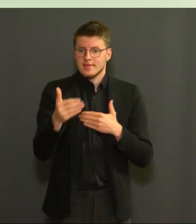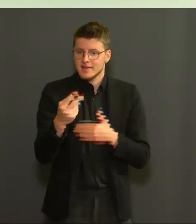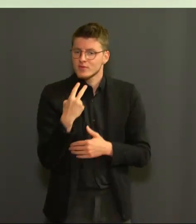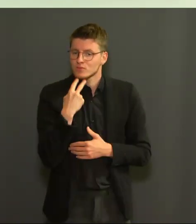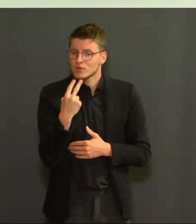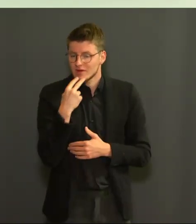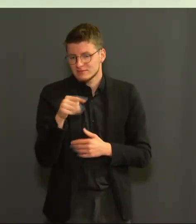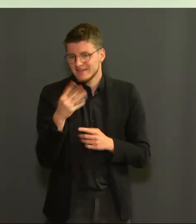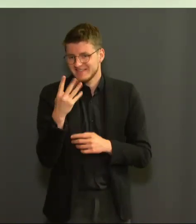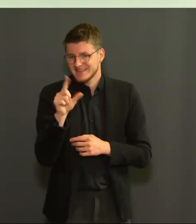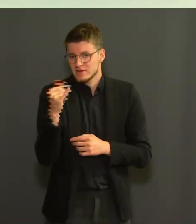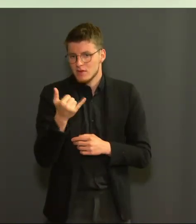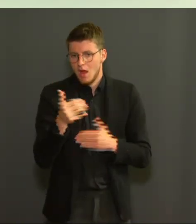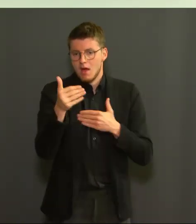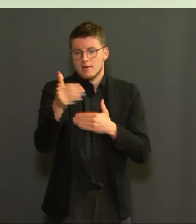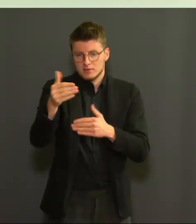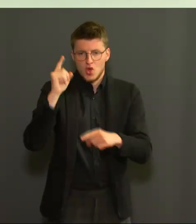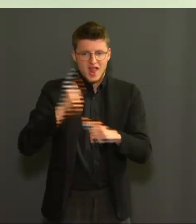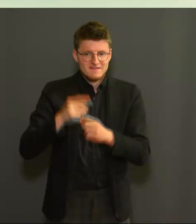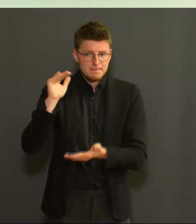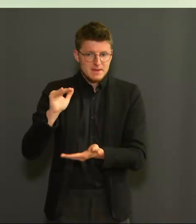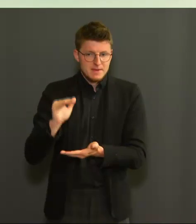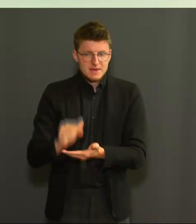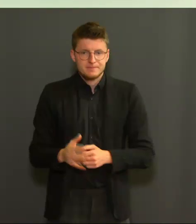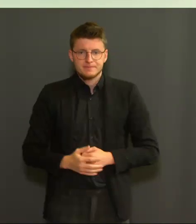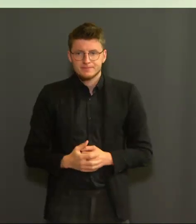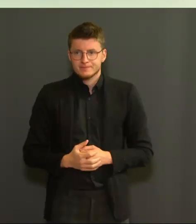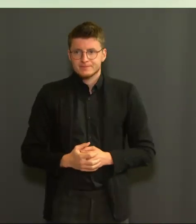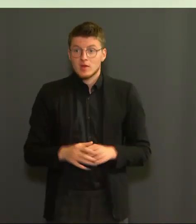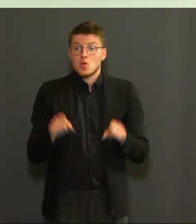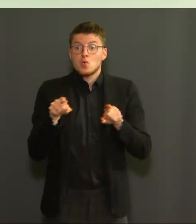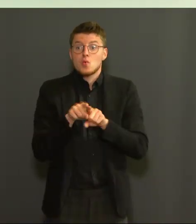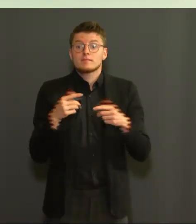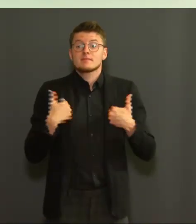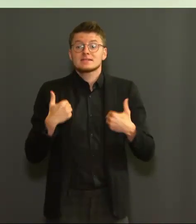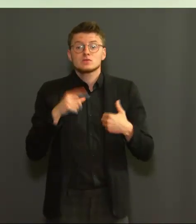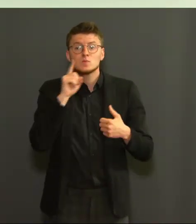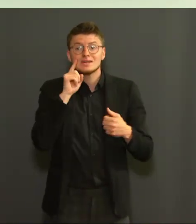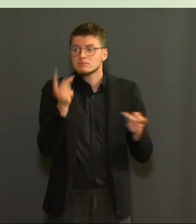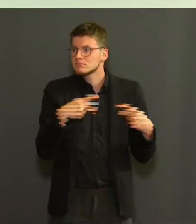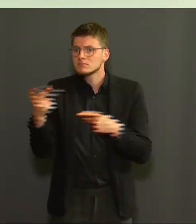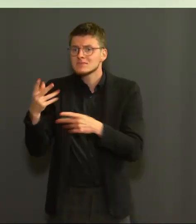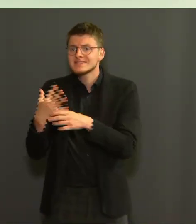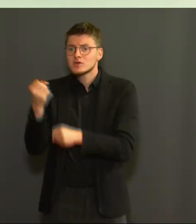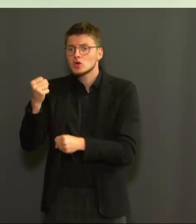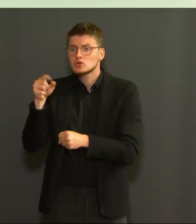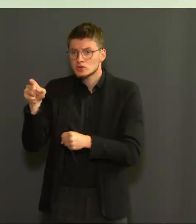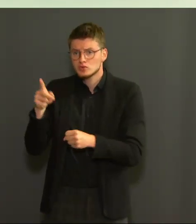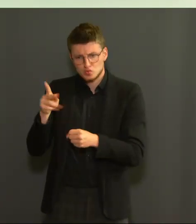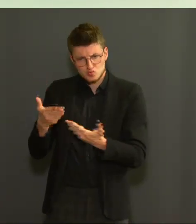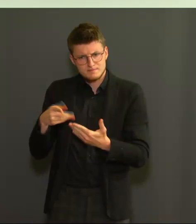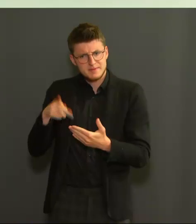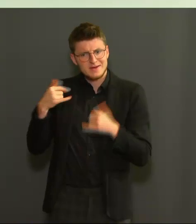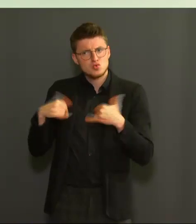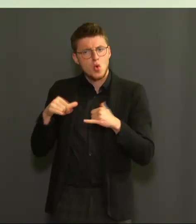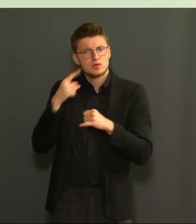We zien nog steeds een verjonging in het profiel van de ziekenhuispatiënten. De meeste mensen die nu nog opgenomen worden in het ziekenhuis